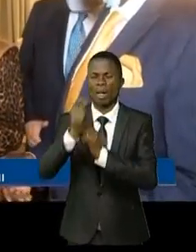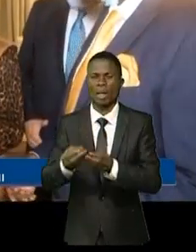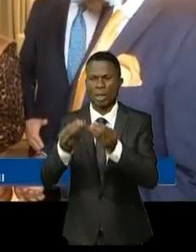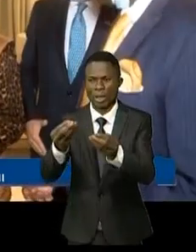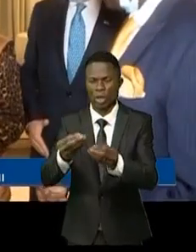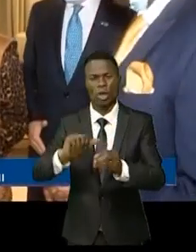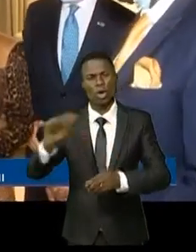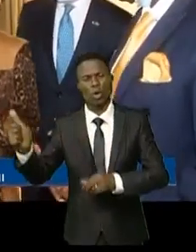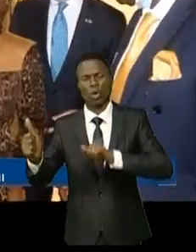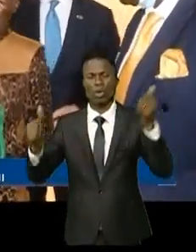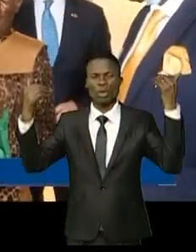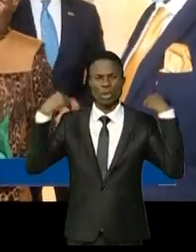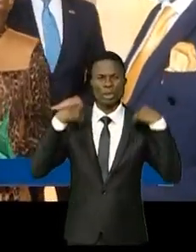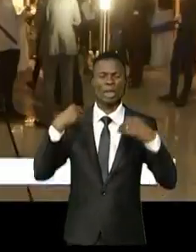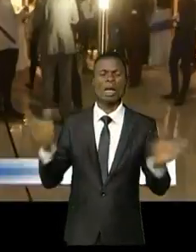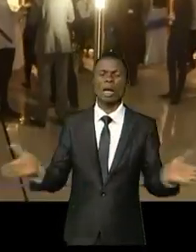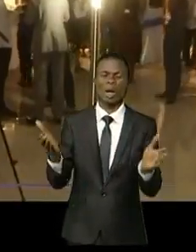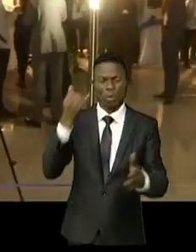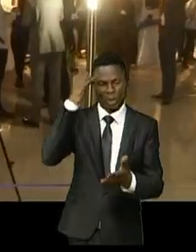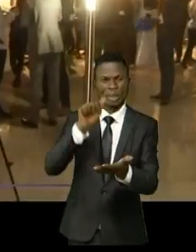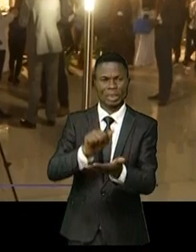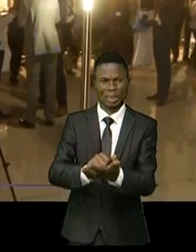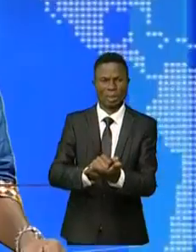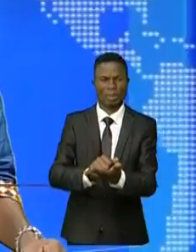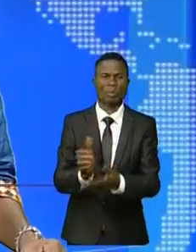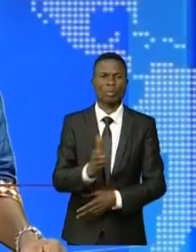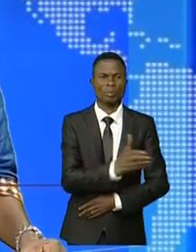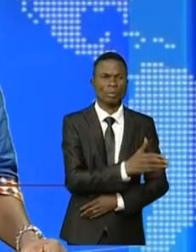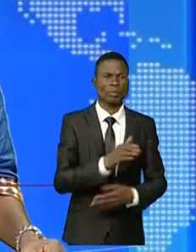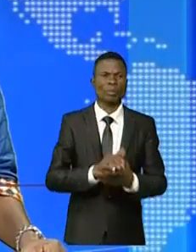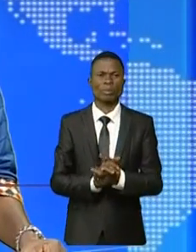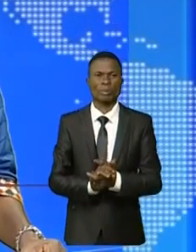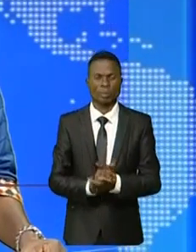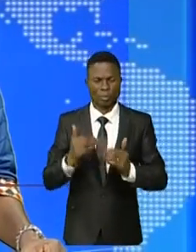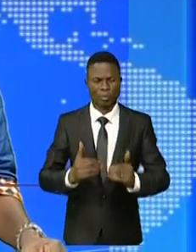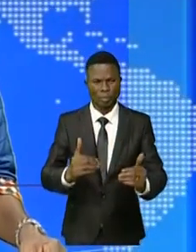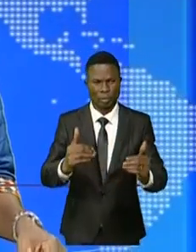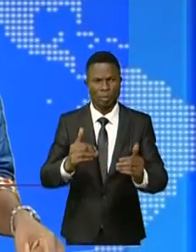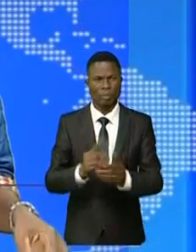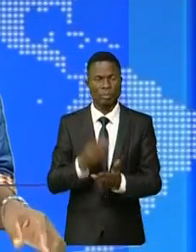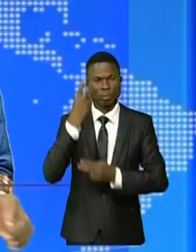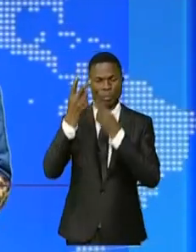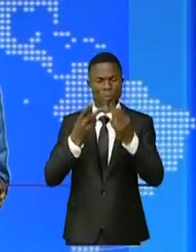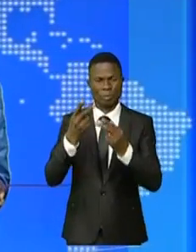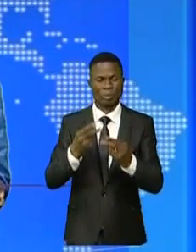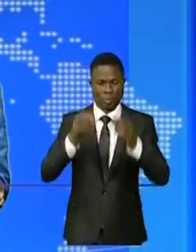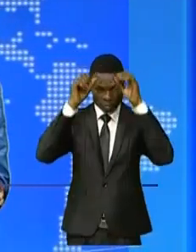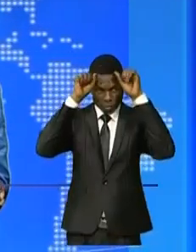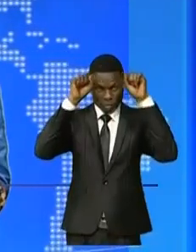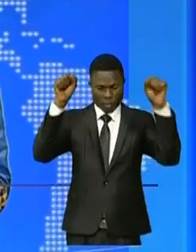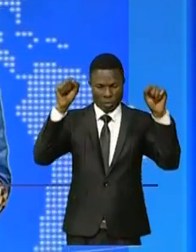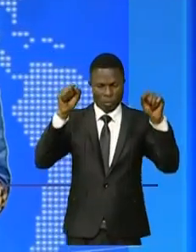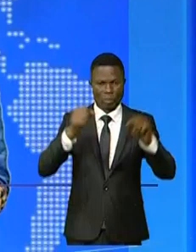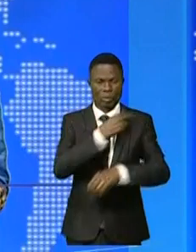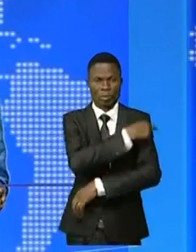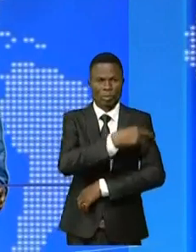d'autres personnalités venues pour encourager et soutenir le projet. Poursuite de la tournée amorcée par le président de la